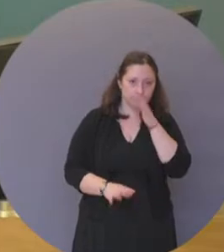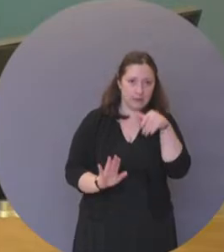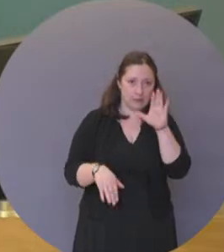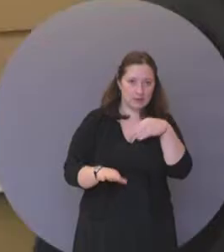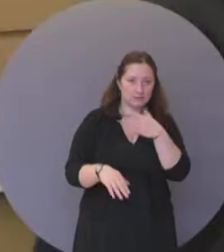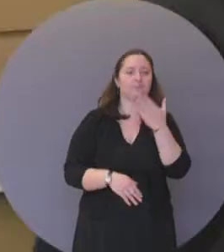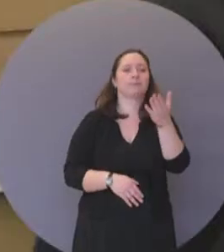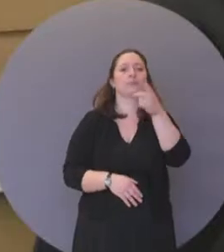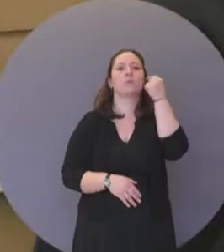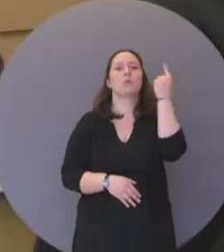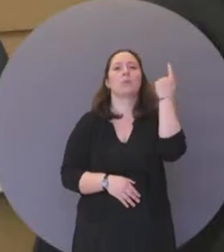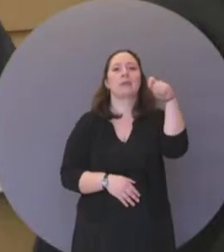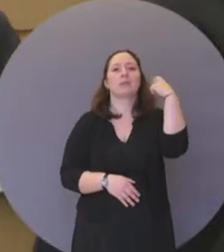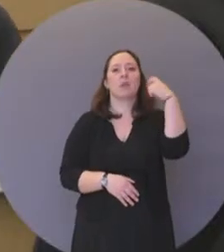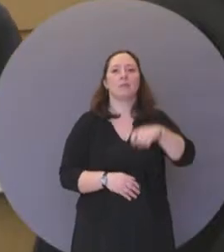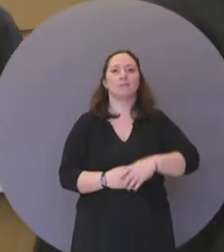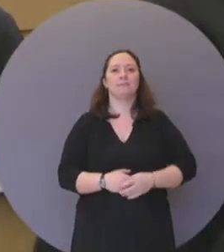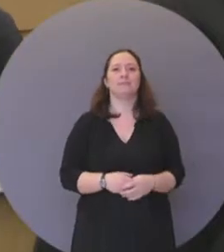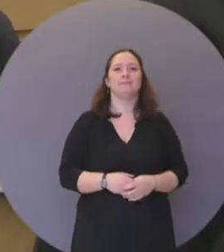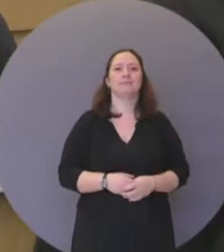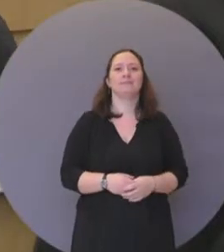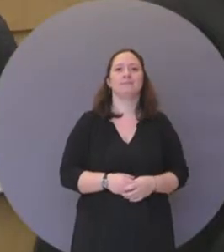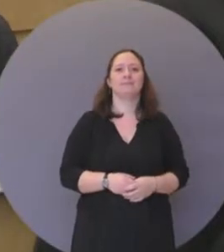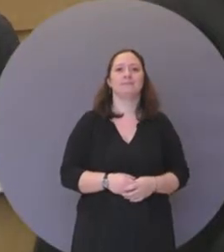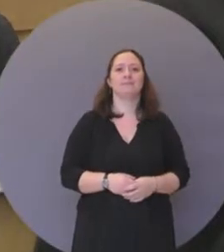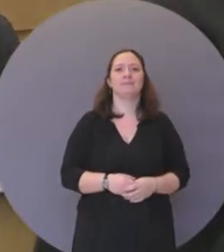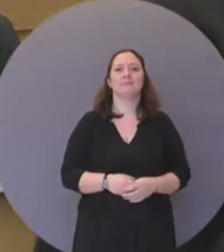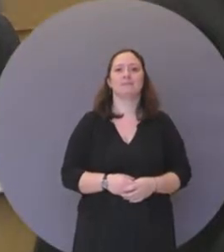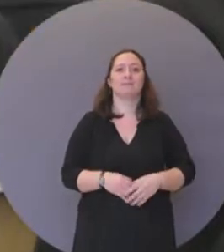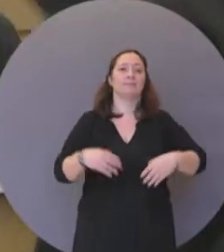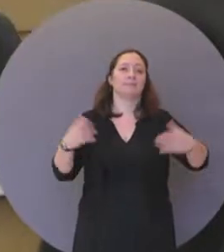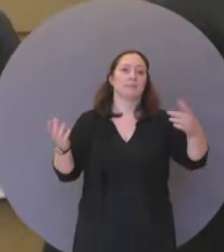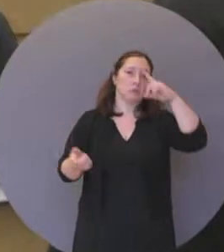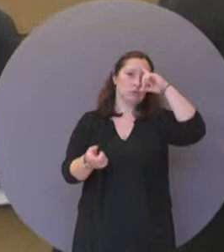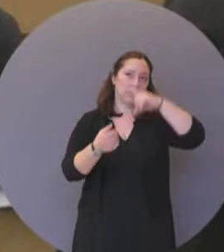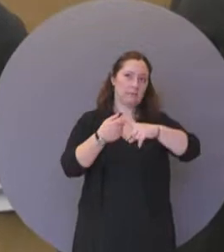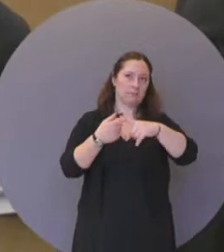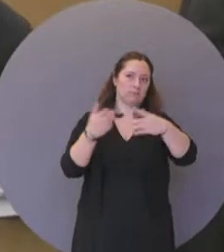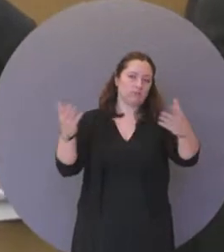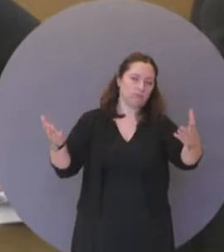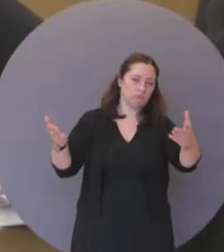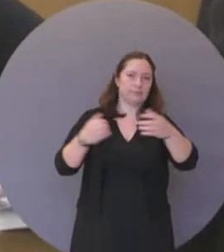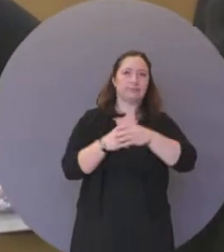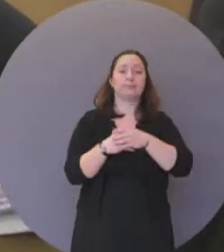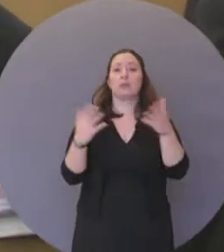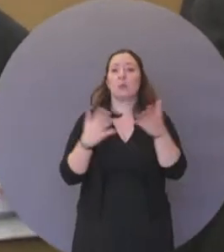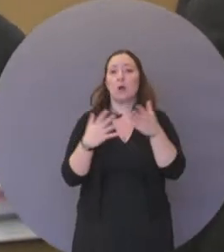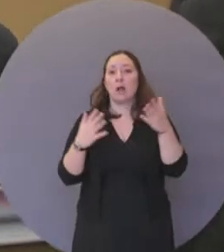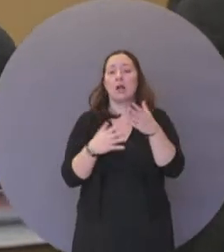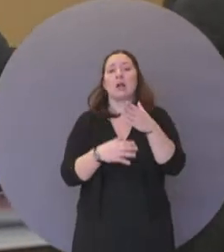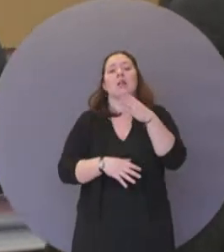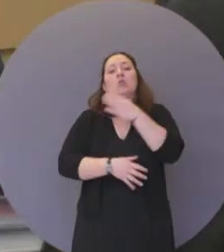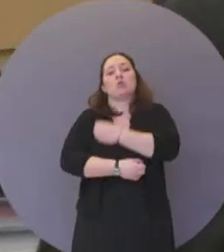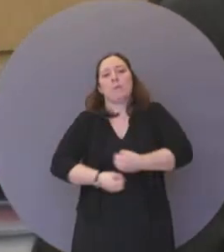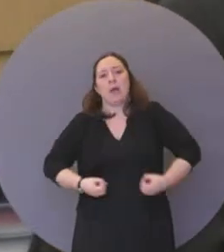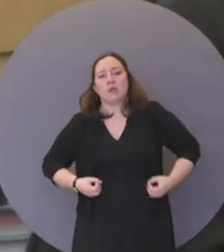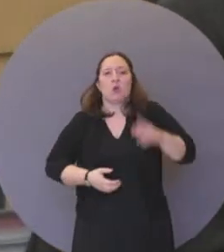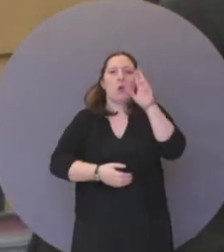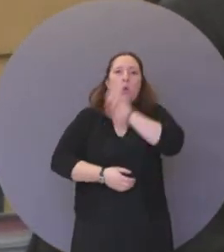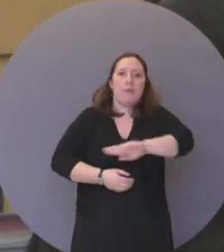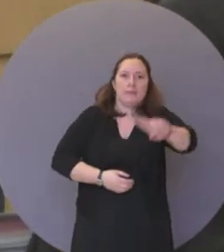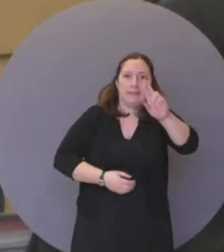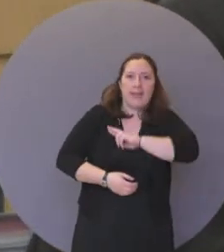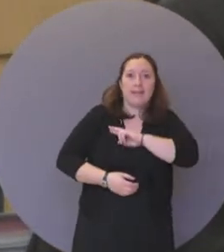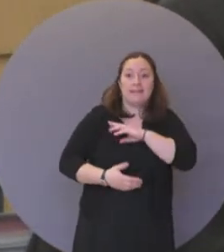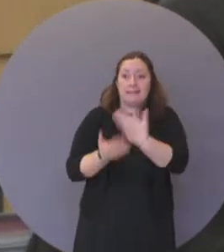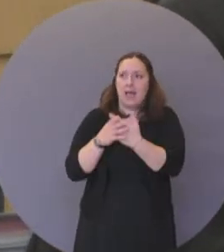c'est le président notre thème Je le rappellerai chômage retraite etc des réformes lourdes de conséquences pour